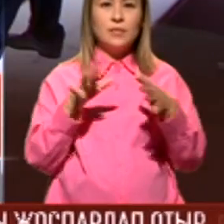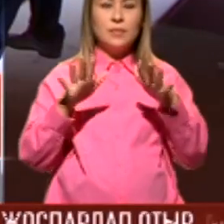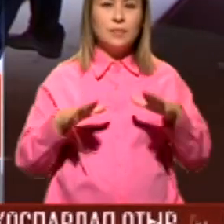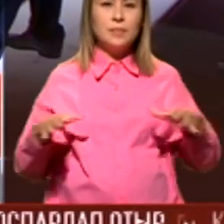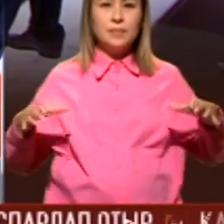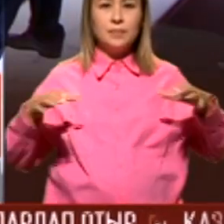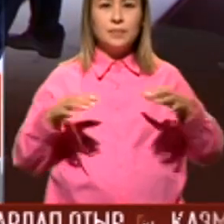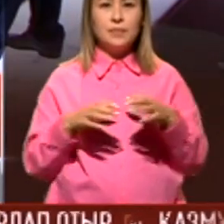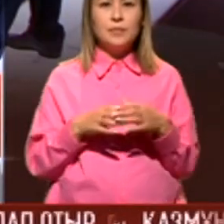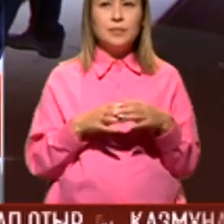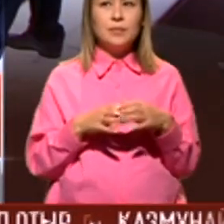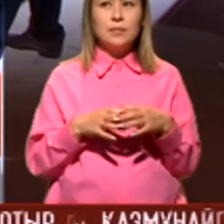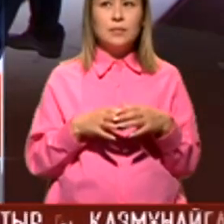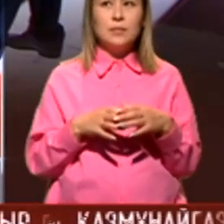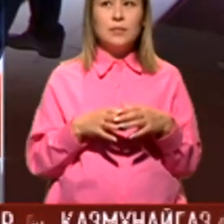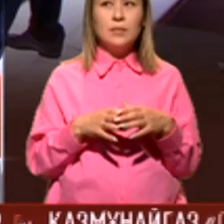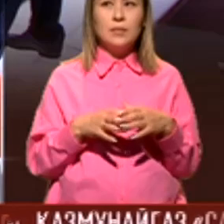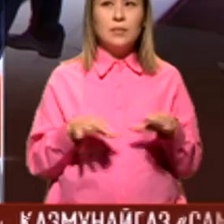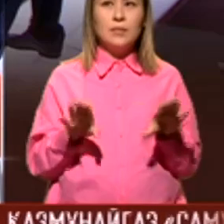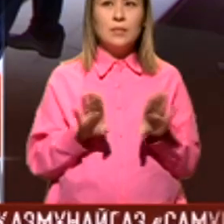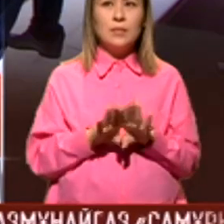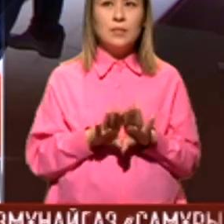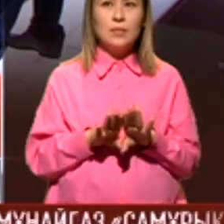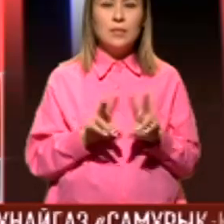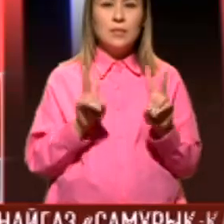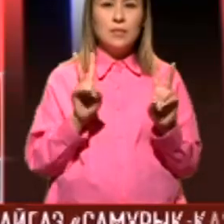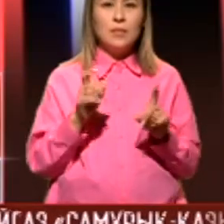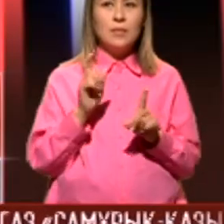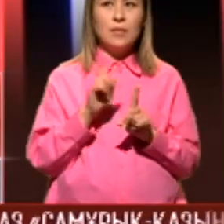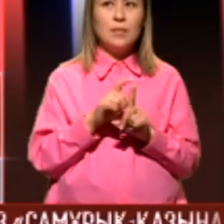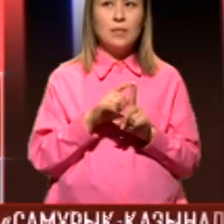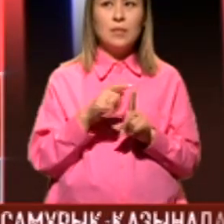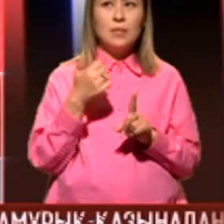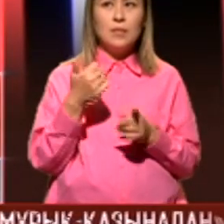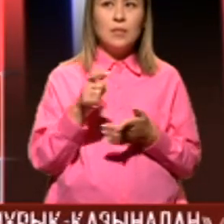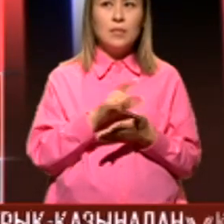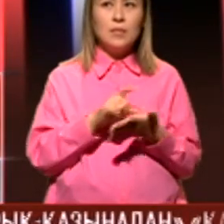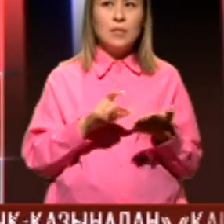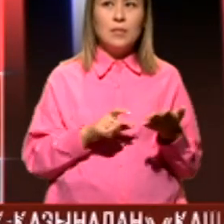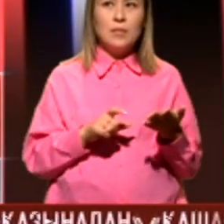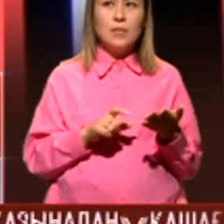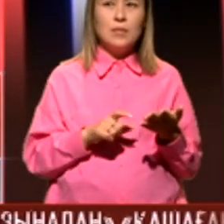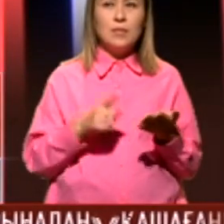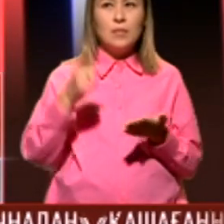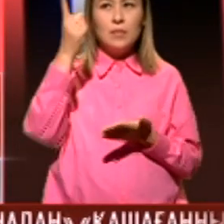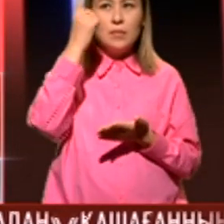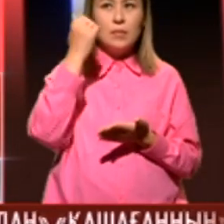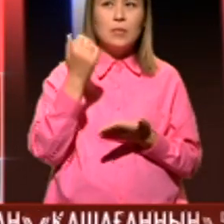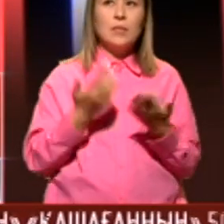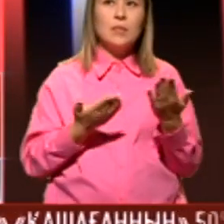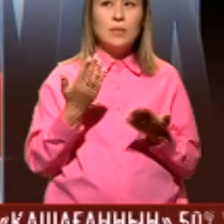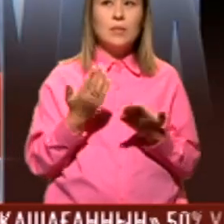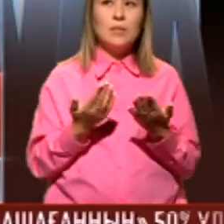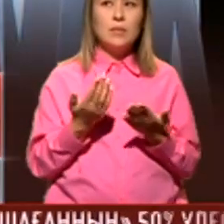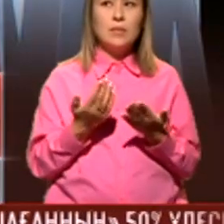жерде Халфорд Маккиндердің бір жақсы концепциясы, Айдос Мырза білетін шығарсыз.